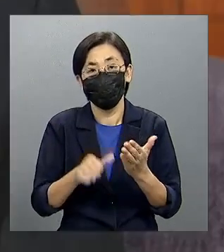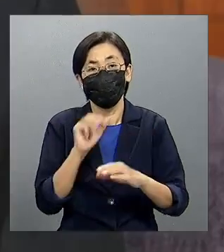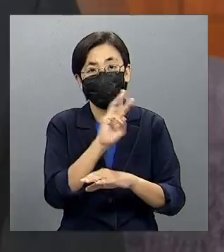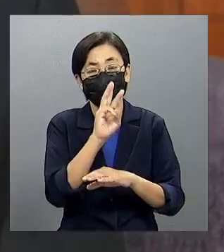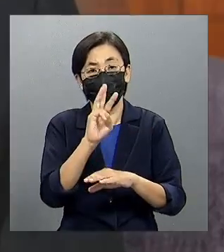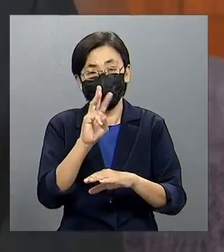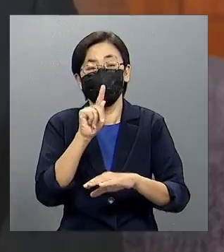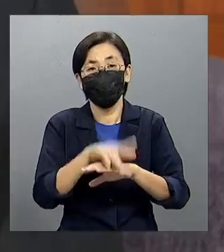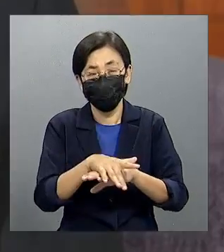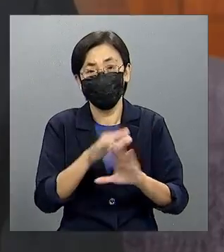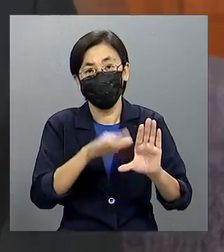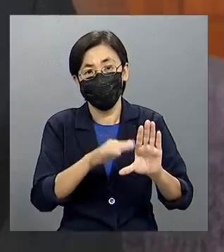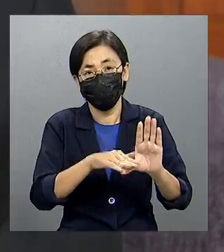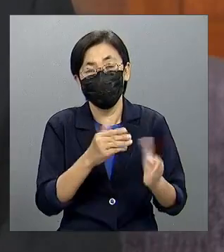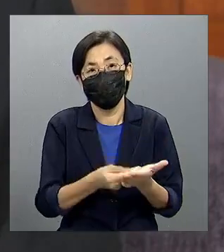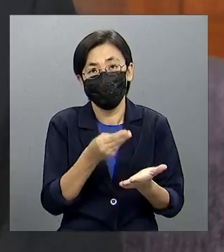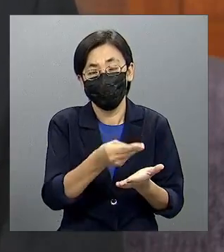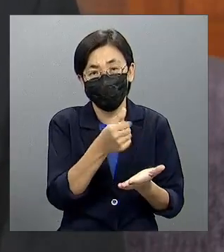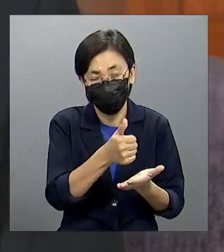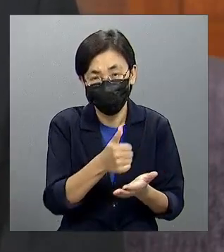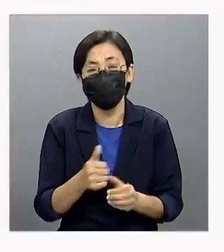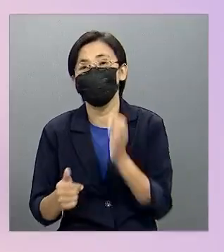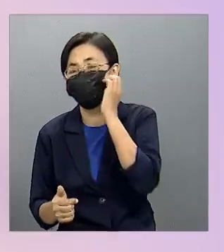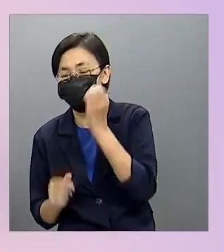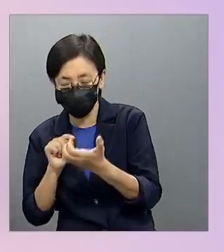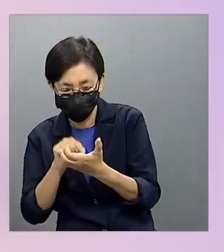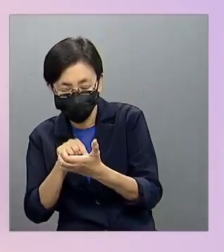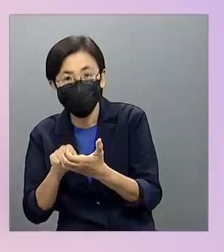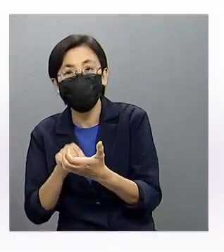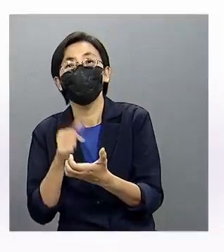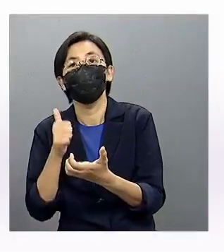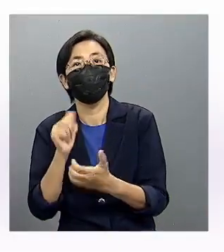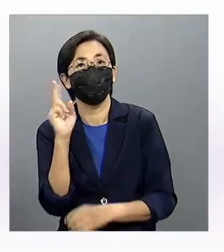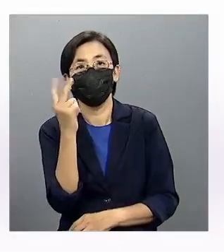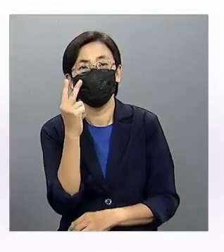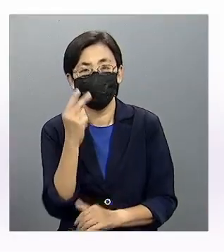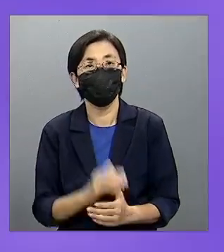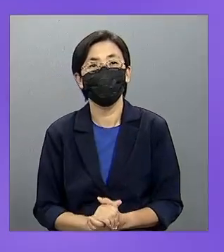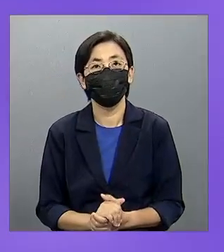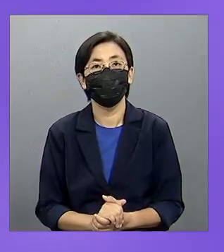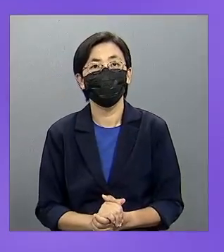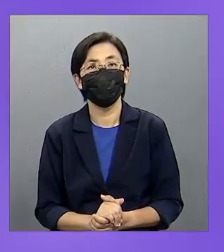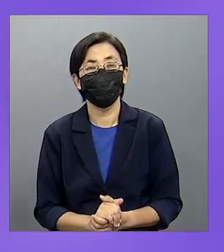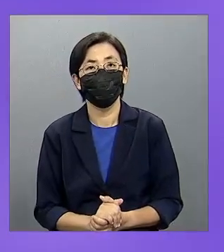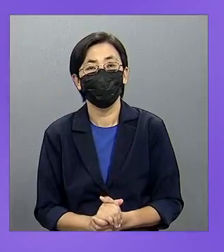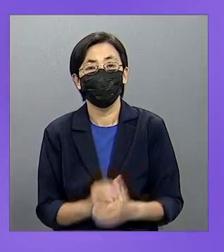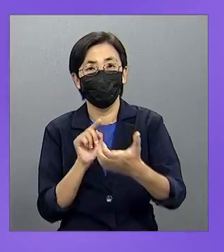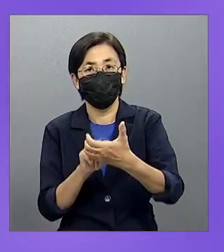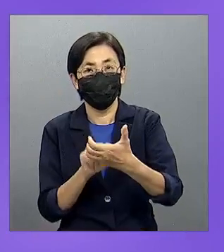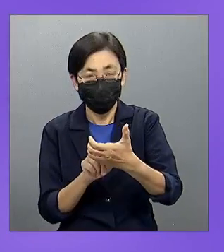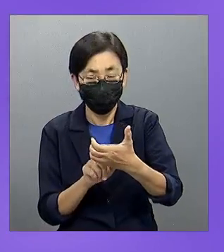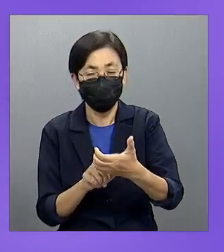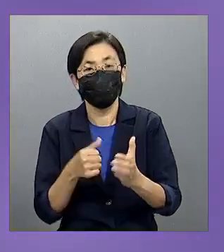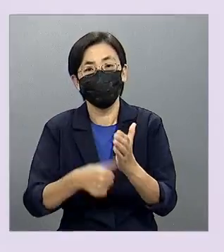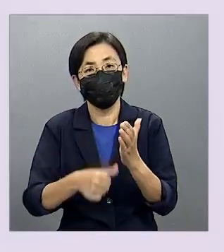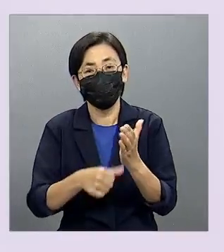ายังให้บริการผ่านโมบายแอปพลิเคชันด้วยนะครับก็คือเป็นโมบายที่ต่อภาษีของเรานะครับก็ล